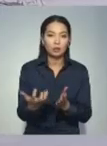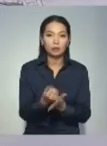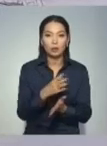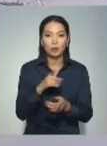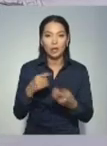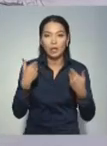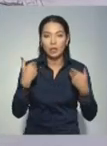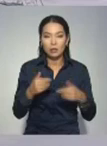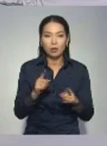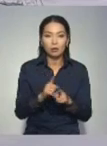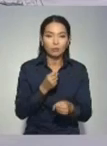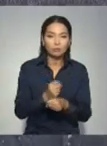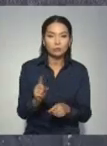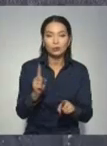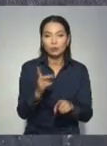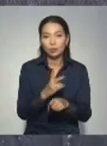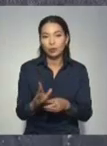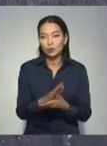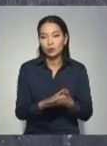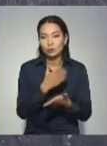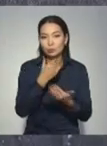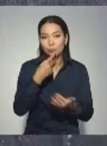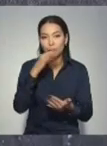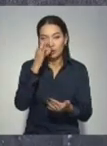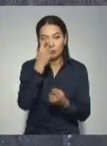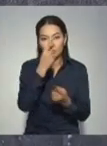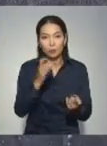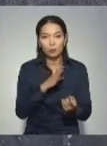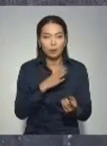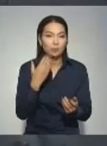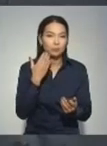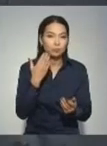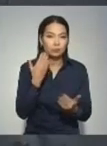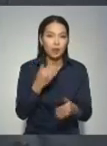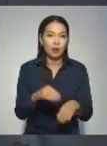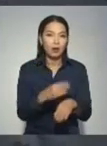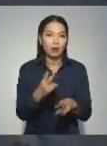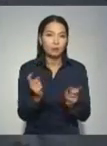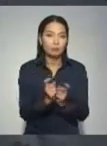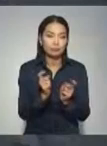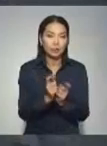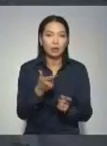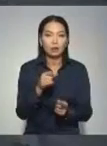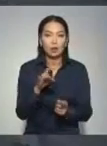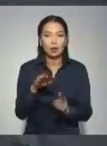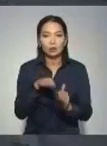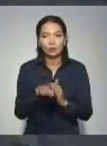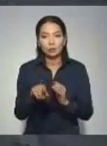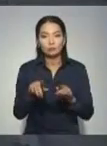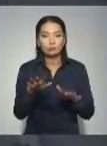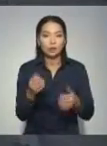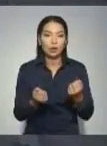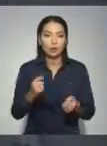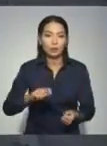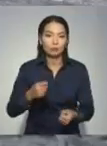іздері болмаған дейді полиция. Тек алдын ала болжам бойынша әйелімен болған жанжалдан соң гаражға кетіп, сонда көлігін